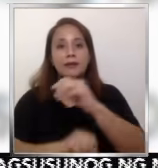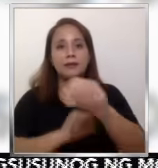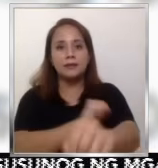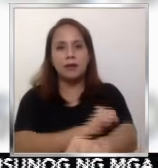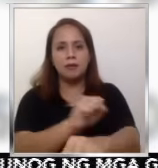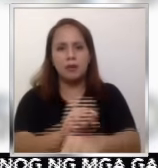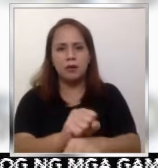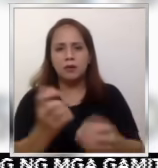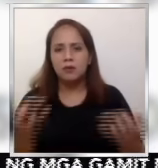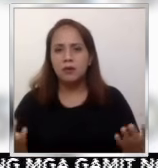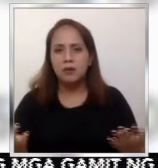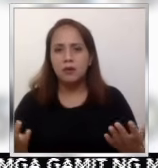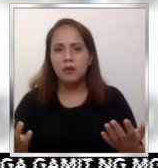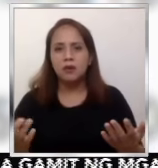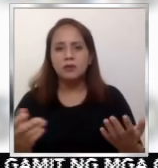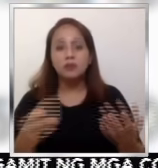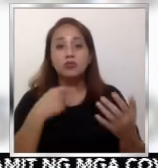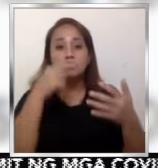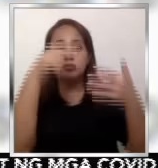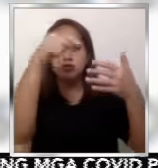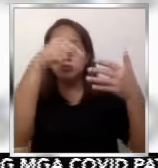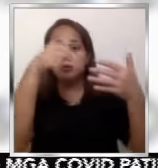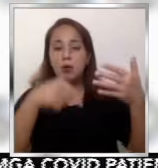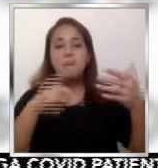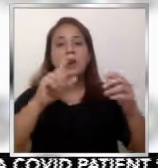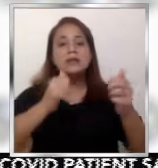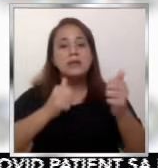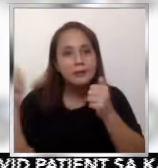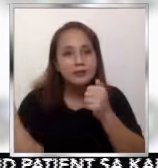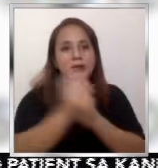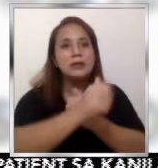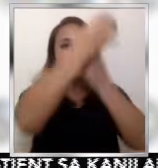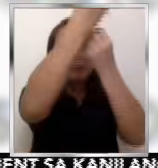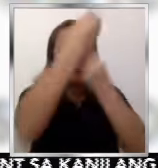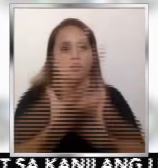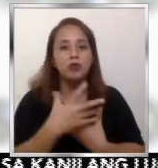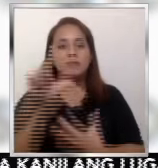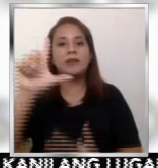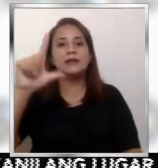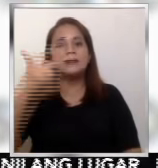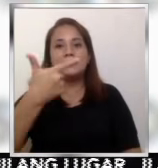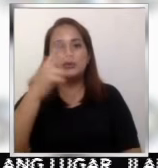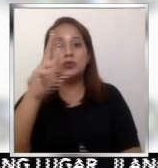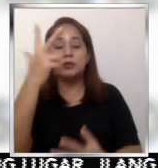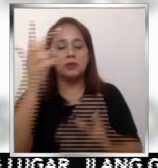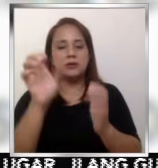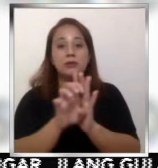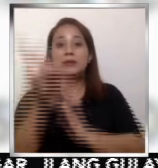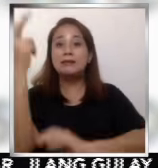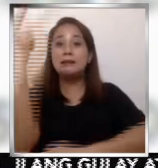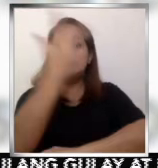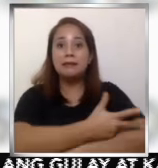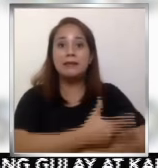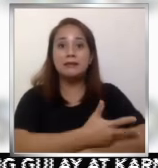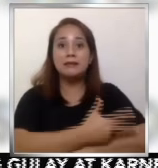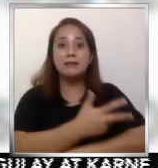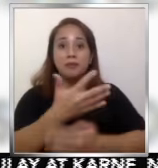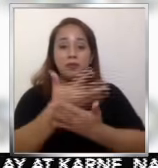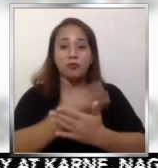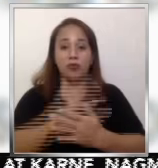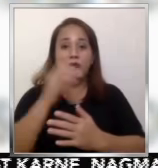sa guidelines, dapat abisuhan ang mga LGU 3 araw bago ang pag-uwi ng mga